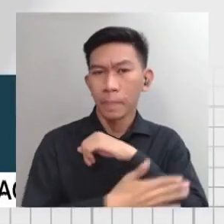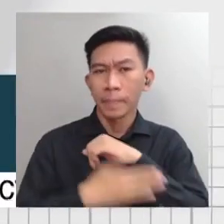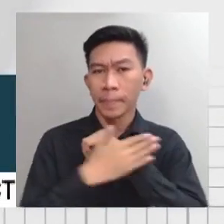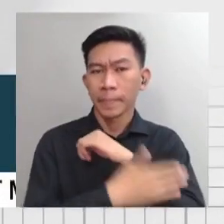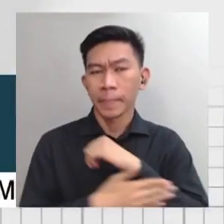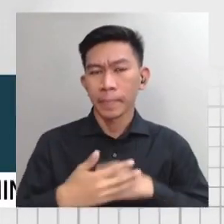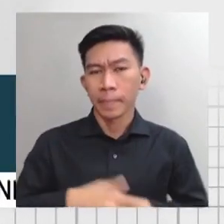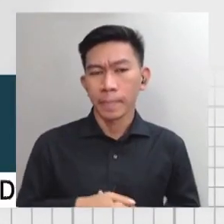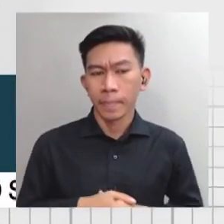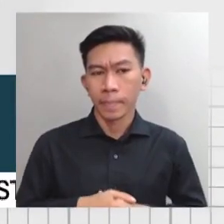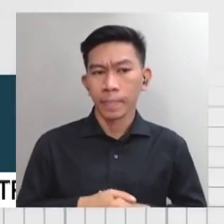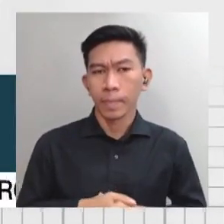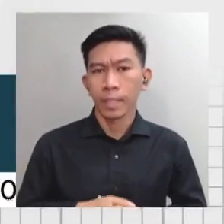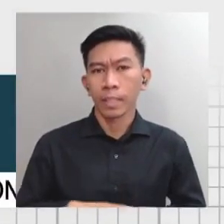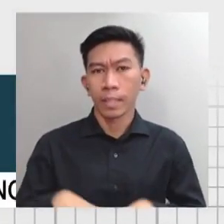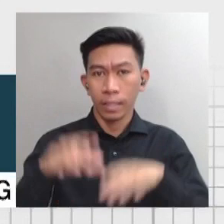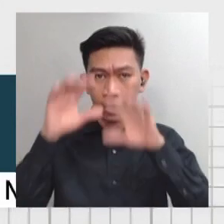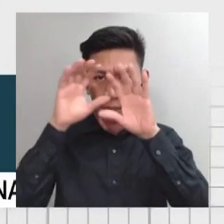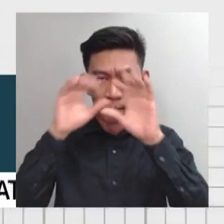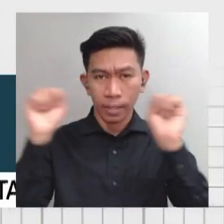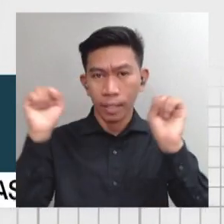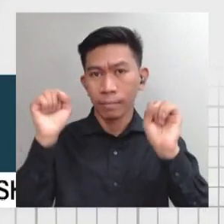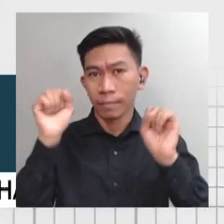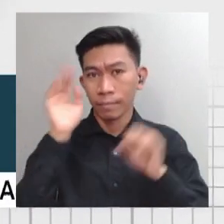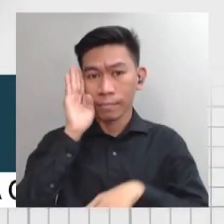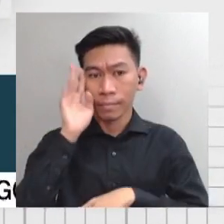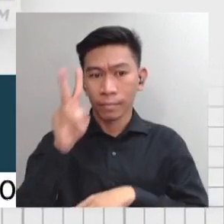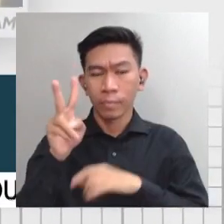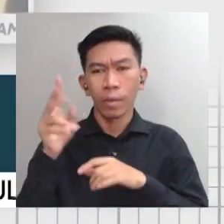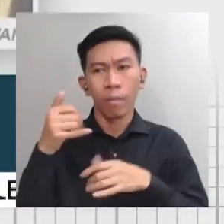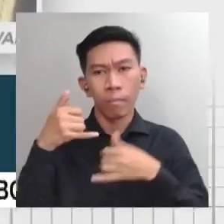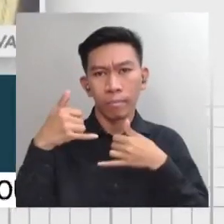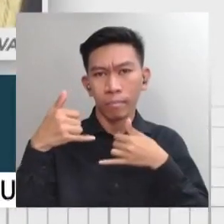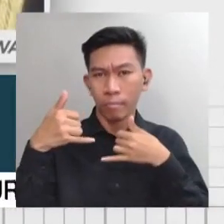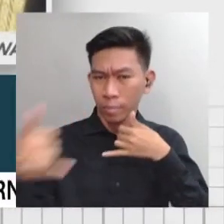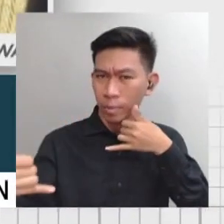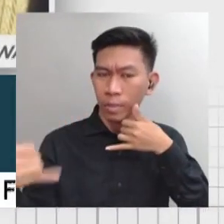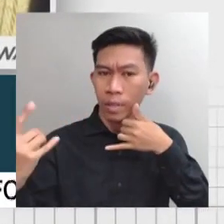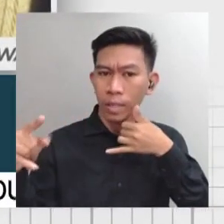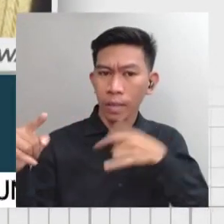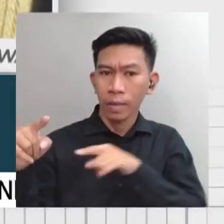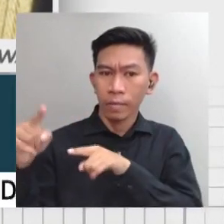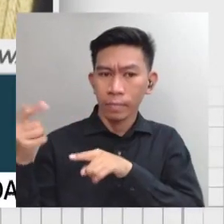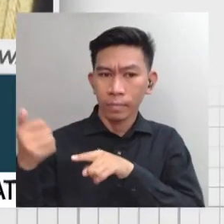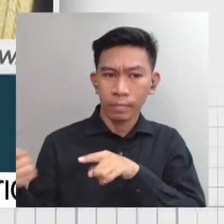President Marcos also called UAE President Sheikh Mohammed bin Zayed Al Nahyan to